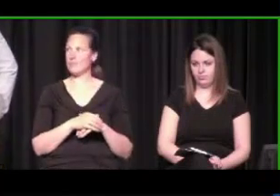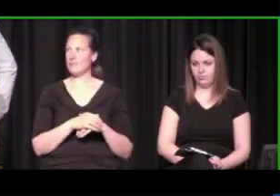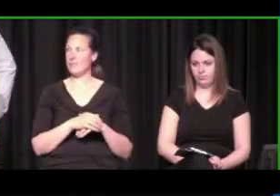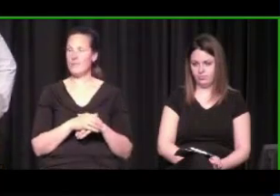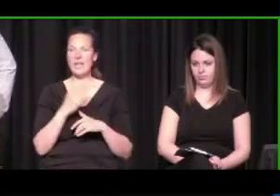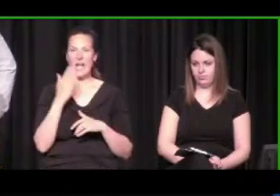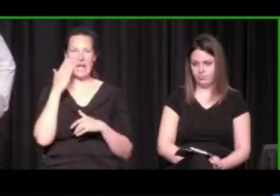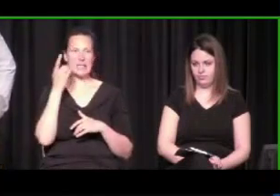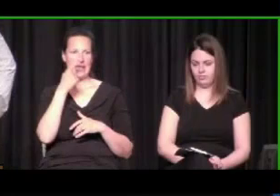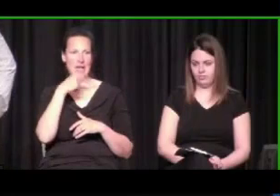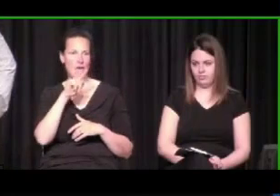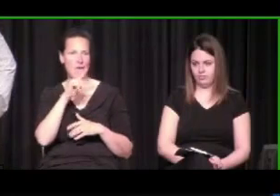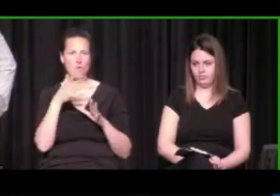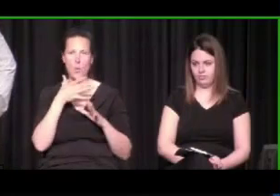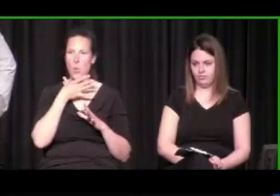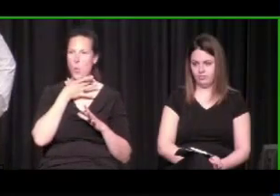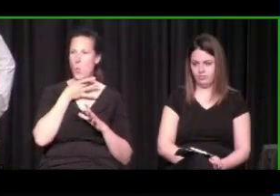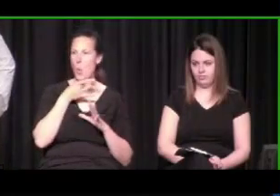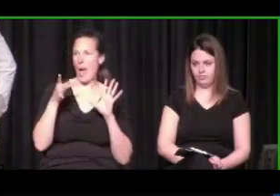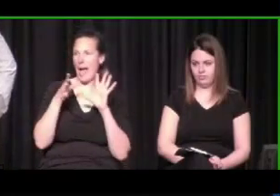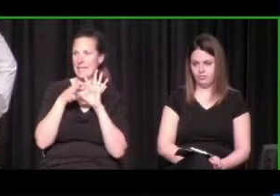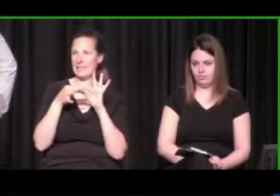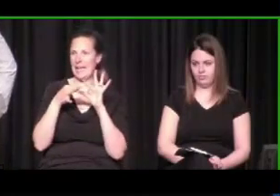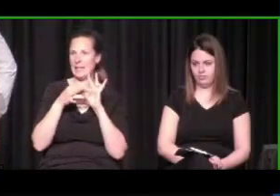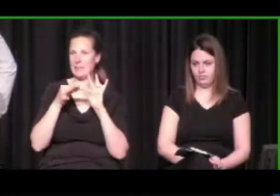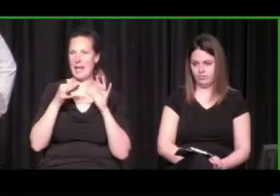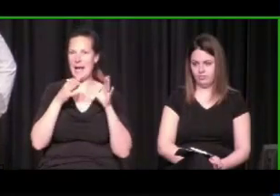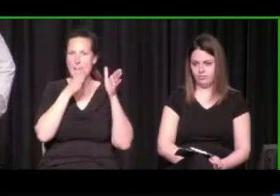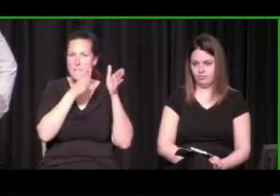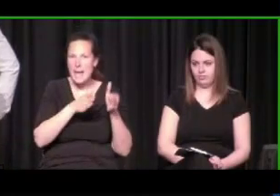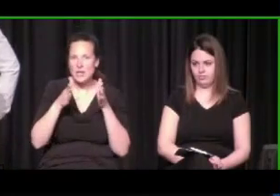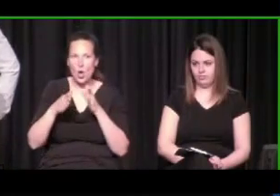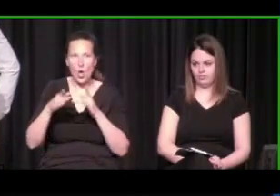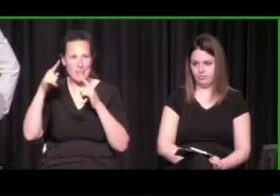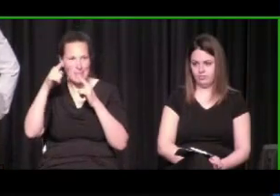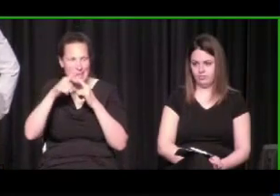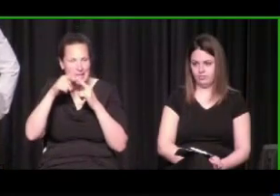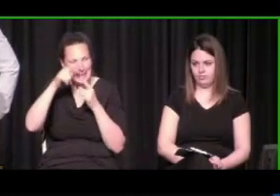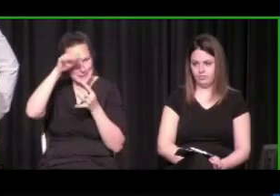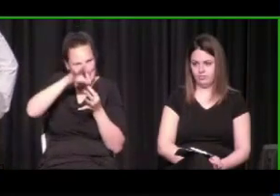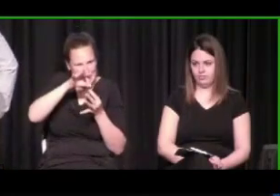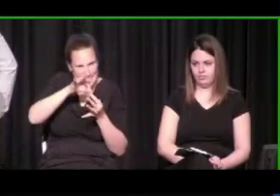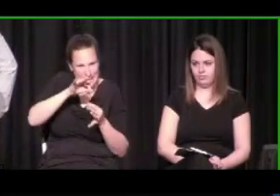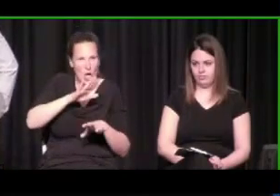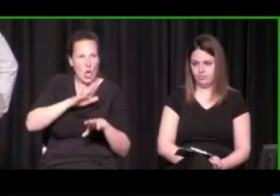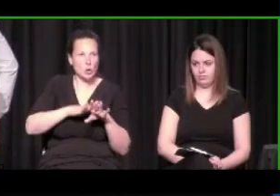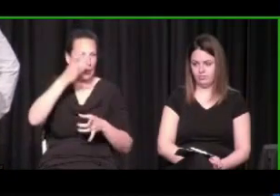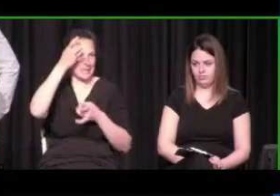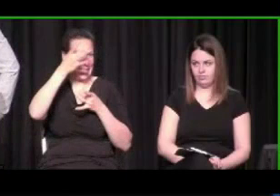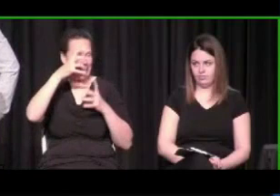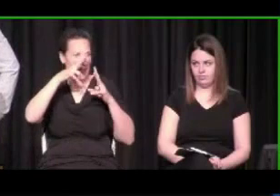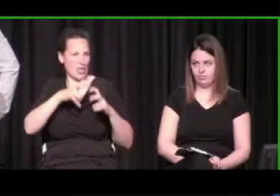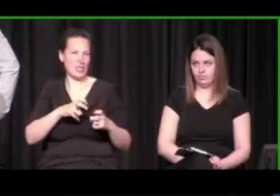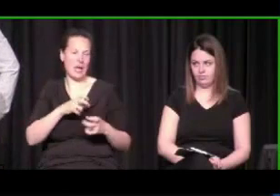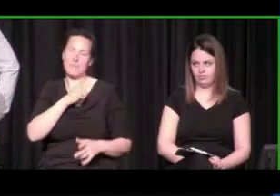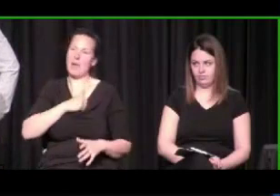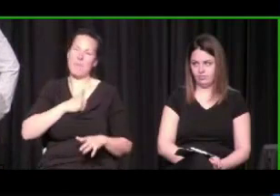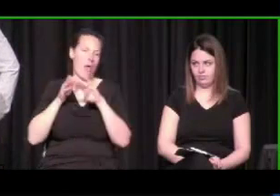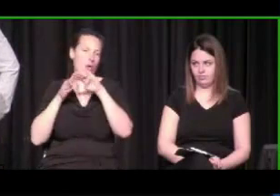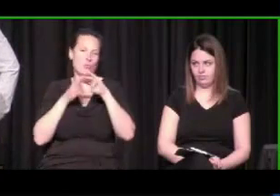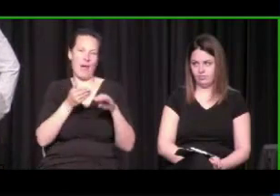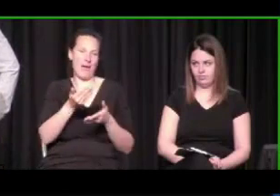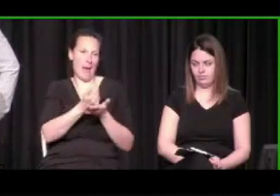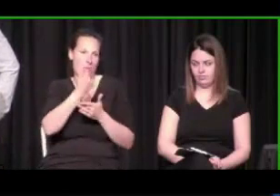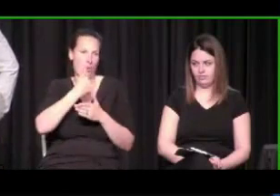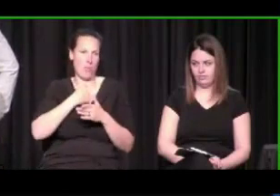Donc là, je sais que vous mourrez d'envie que je vous explique ma méthodologie pointue et toutes les bases de données que j'ai consultées, mais malheureusement, je vais garder ça